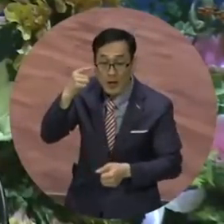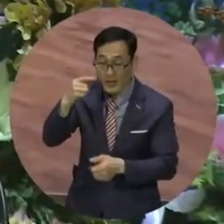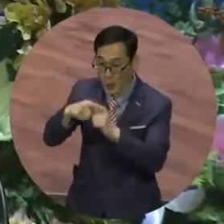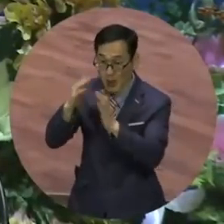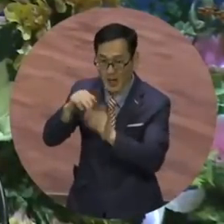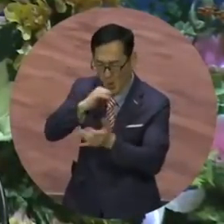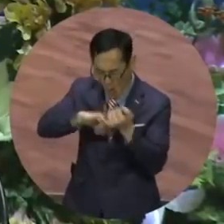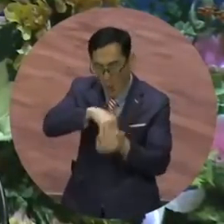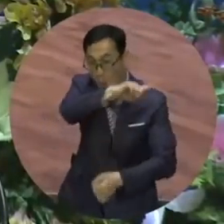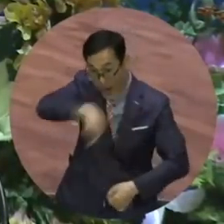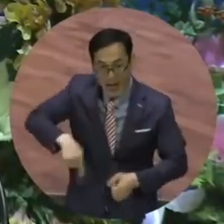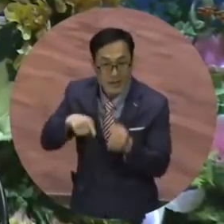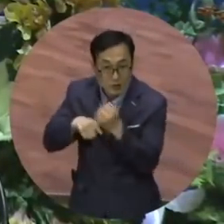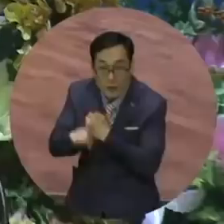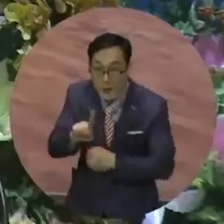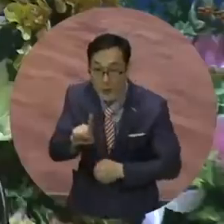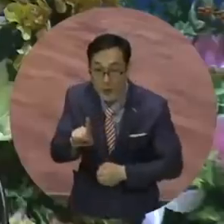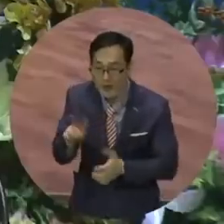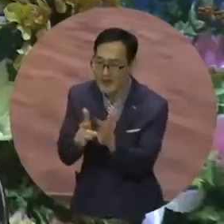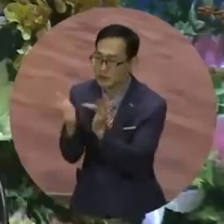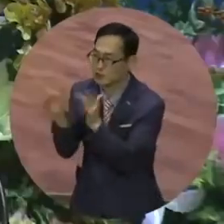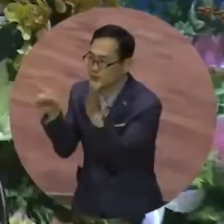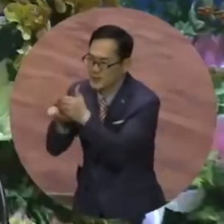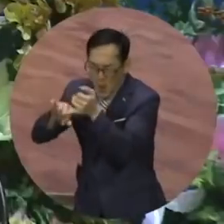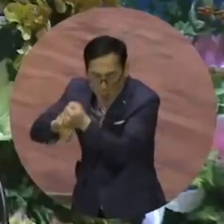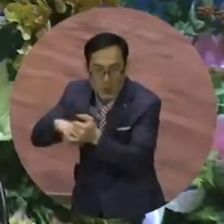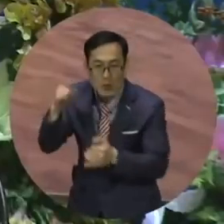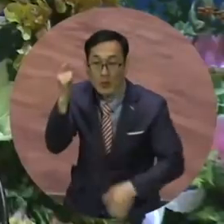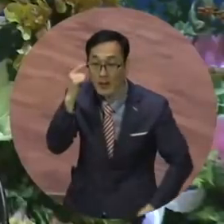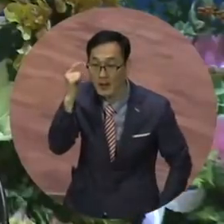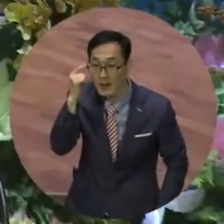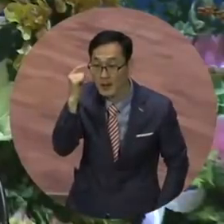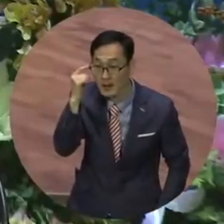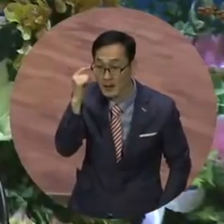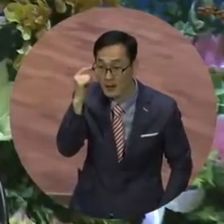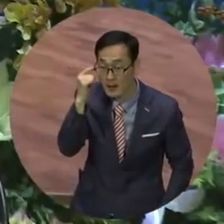뭐냐? 예수 믿어야 될 이유가 뭐냐?